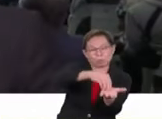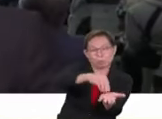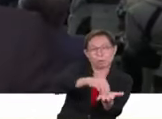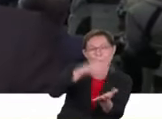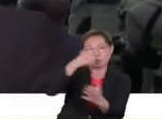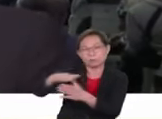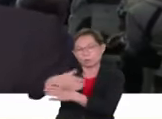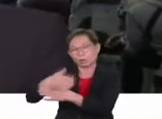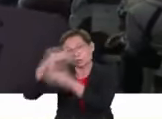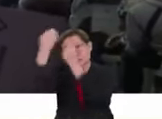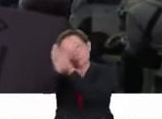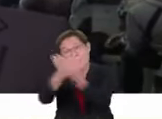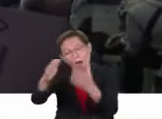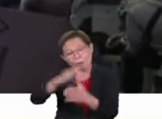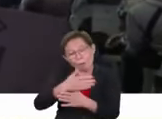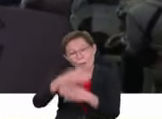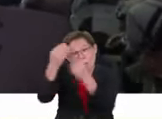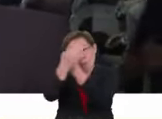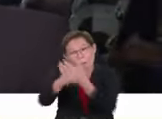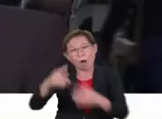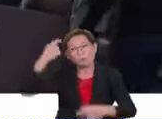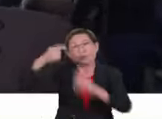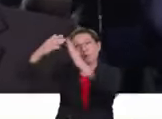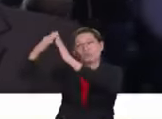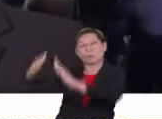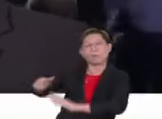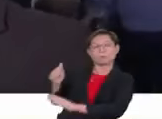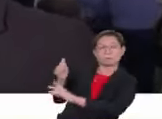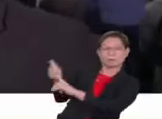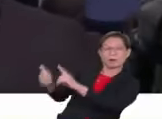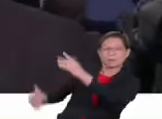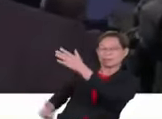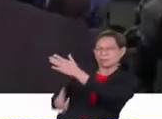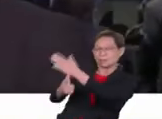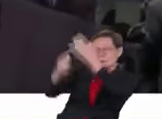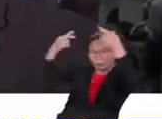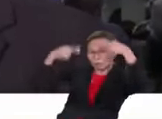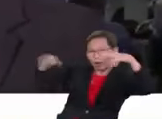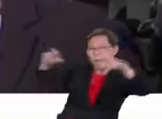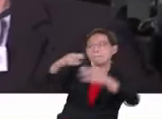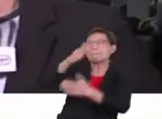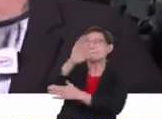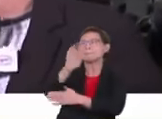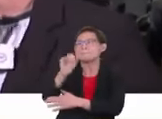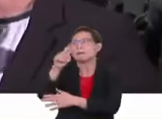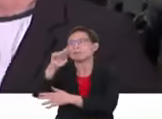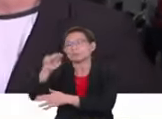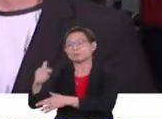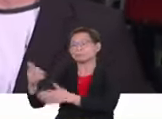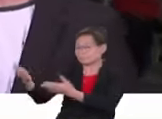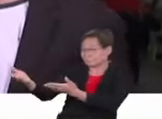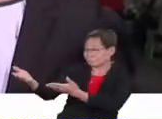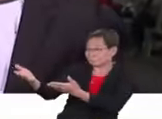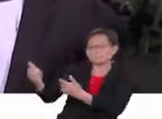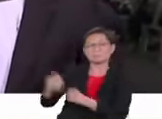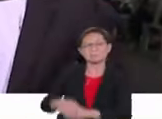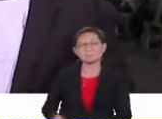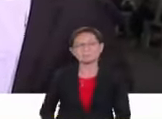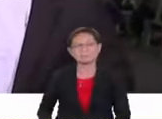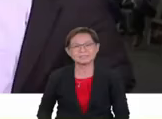untuk berkongsi maklumat itu adalah tuan rumahnya sendiri, iaitu Timbalan Residen Bahagian Betong, Tuan Mahara Saleh. Silakan tuan.